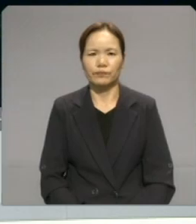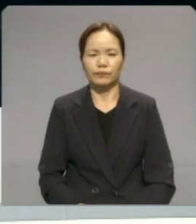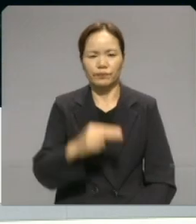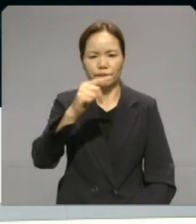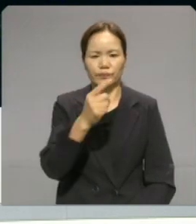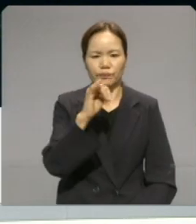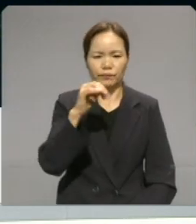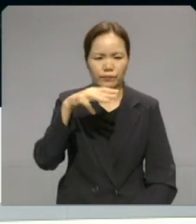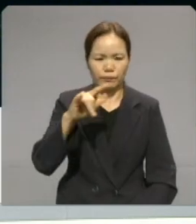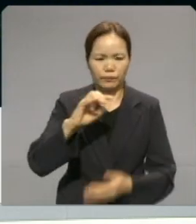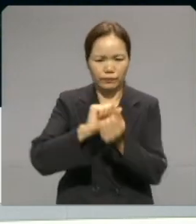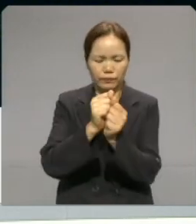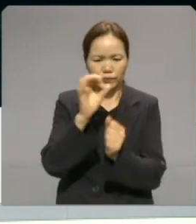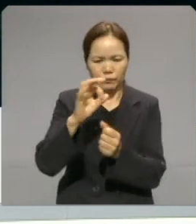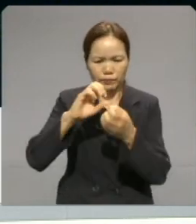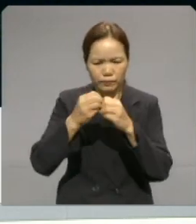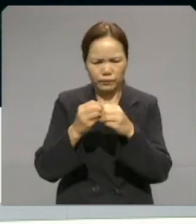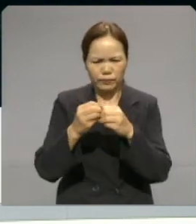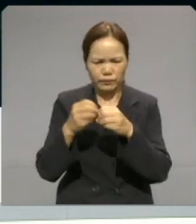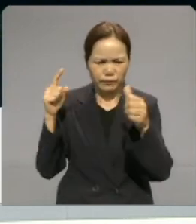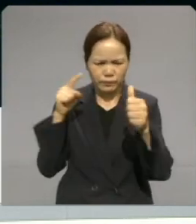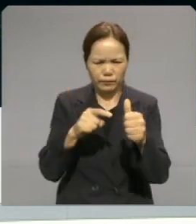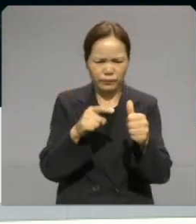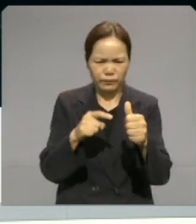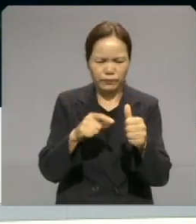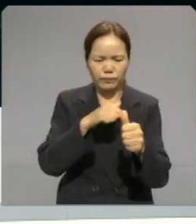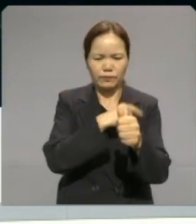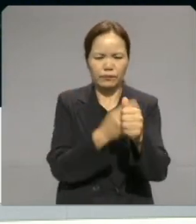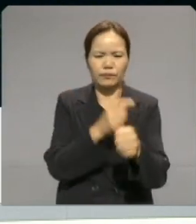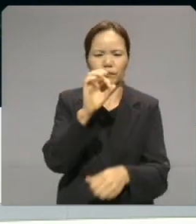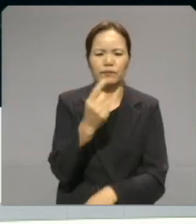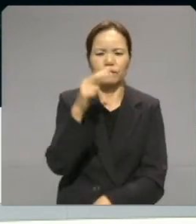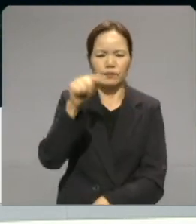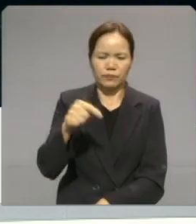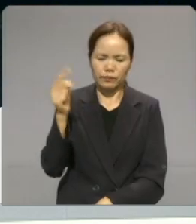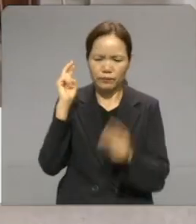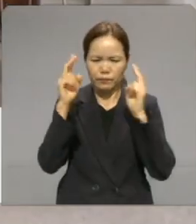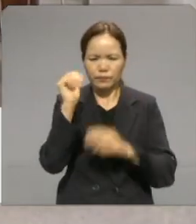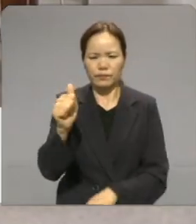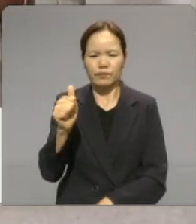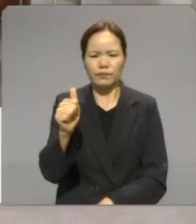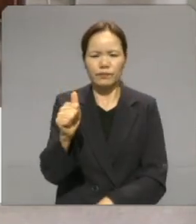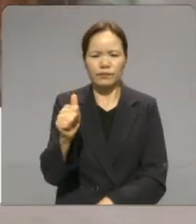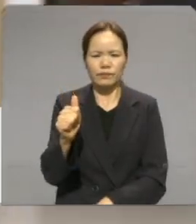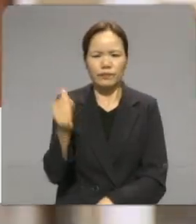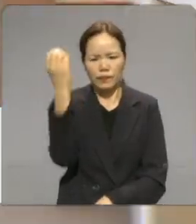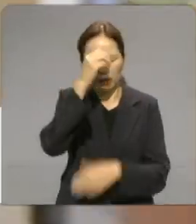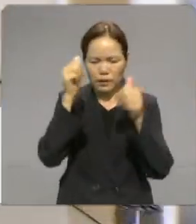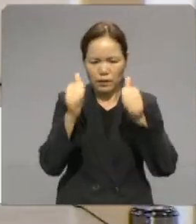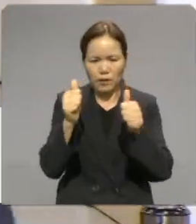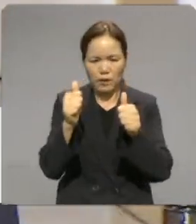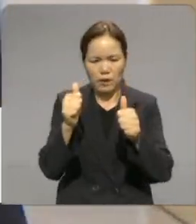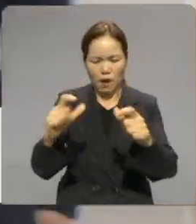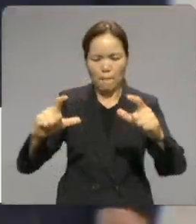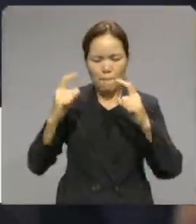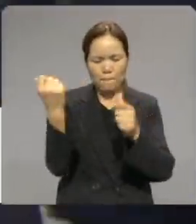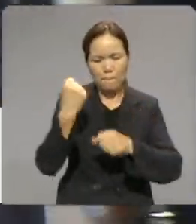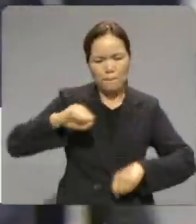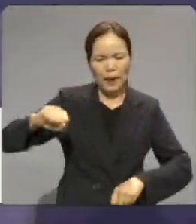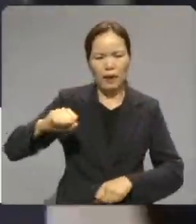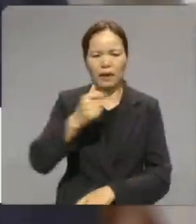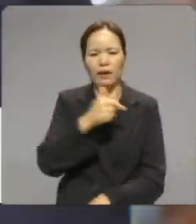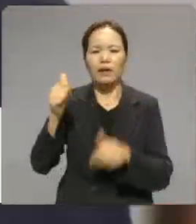도이치 모터스 주가 조작 의욕 사건의 주범인 권호수 전 도이치 모터스 회장이 항소심 판결에 불복해 대법원에